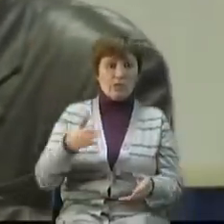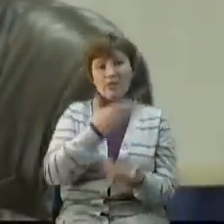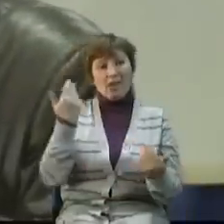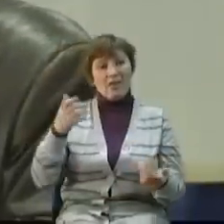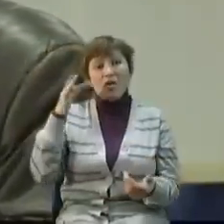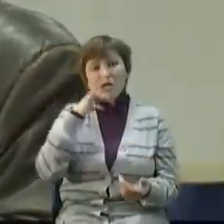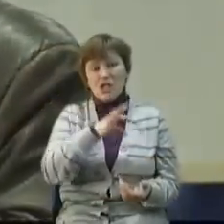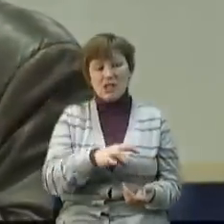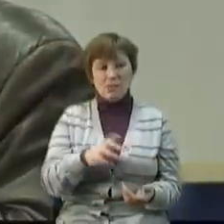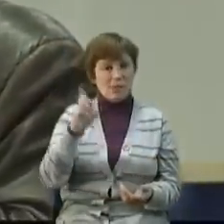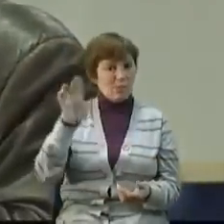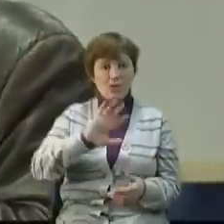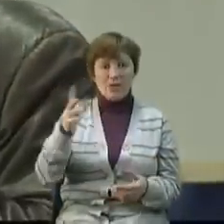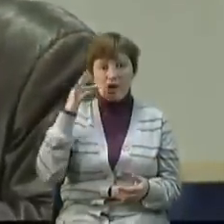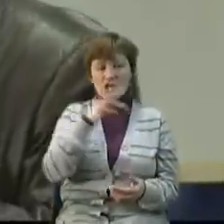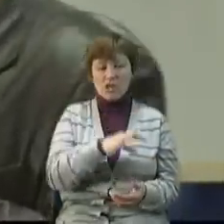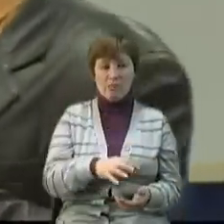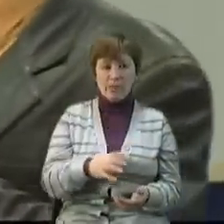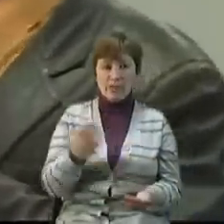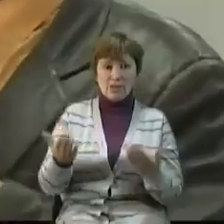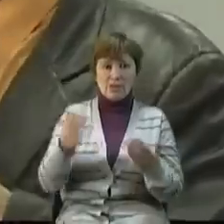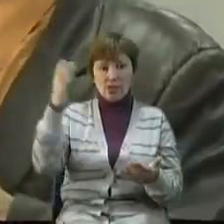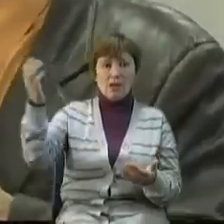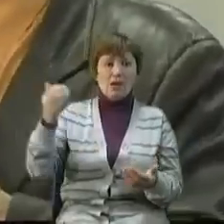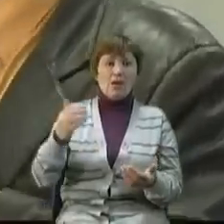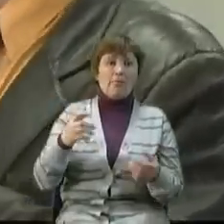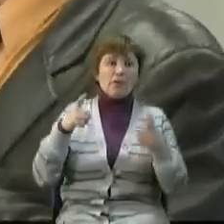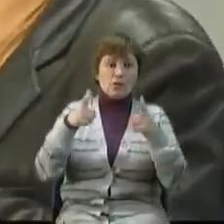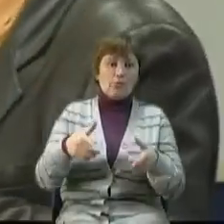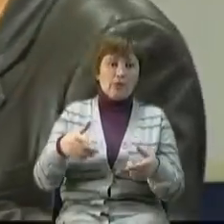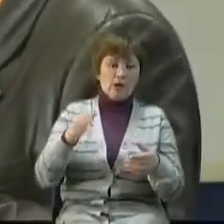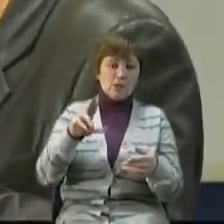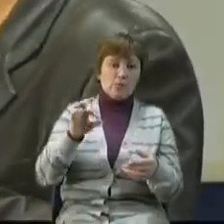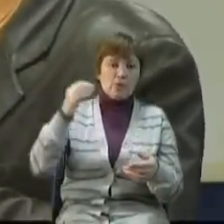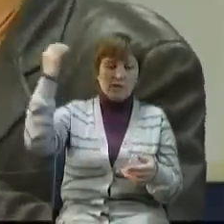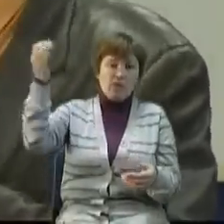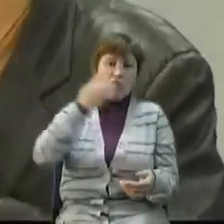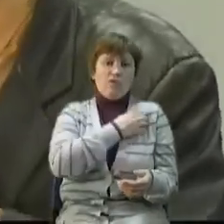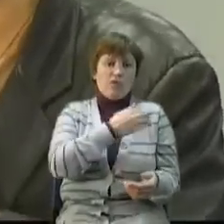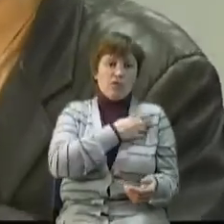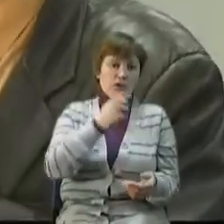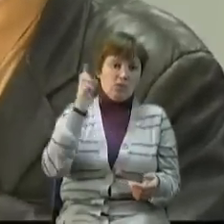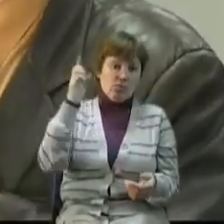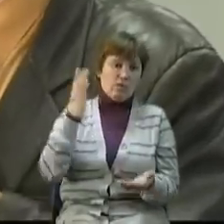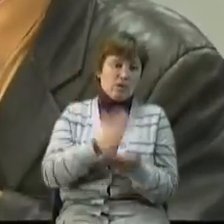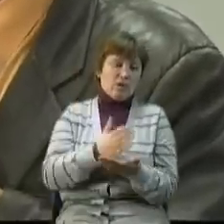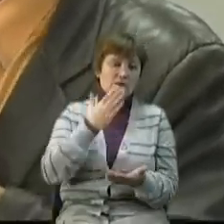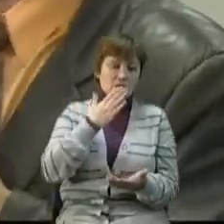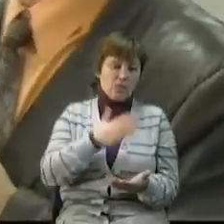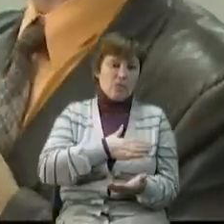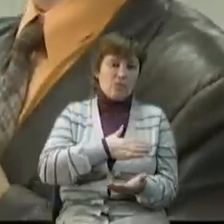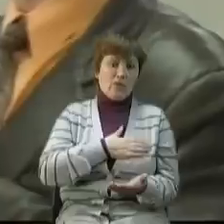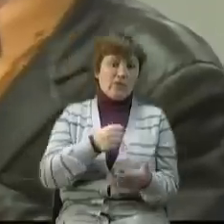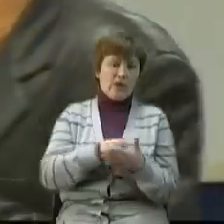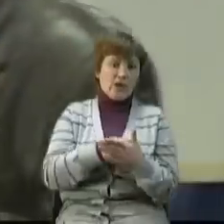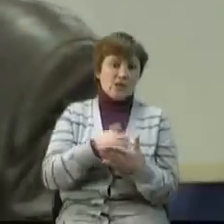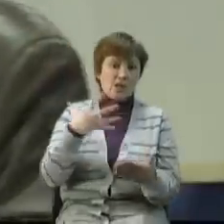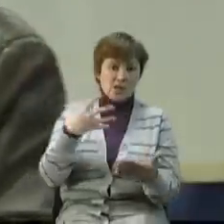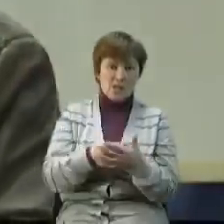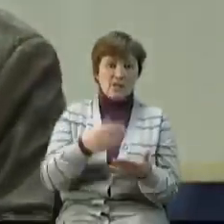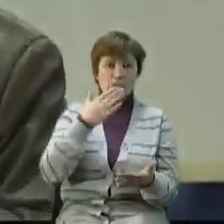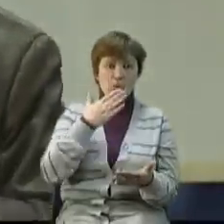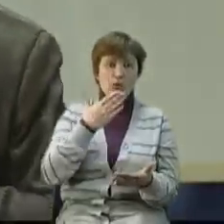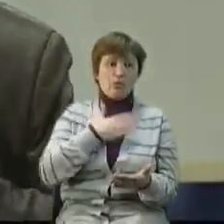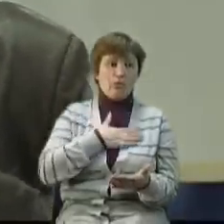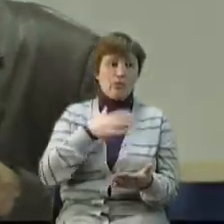не ошибается, если ты поступаешь по Его воле. Бог есть любовь, Он доказал свою любовь на кресте. И поэтому, говорит, доверьтесь